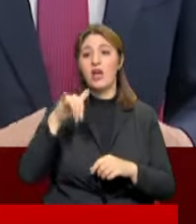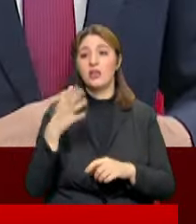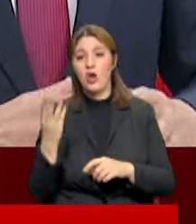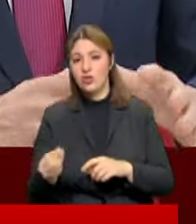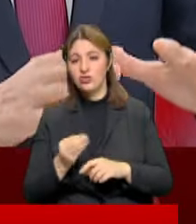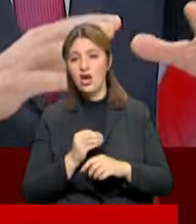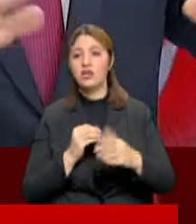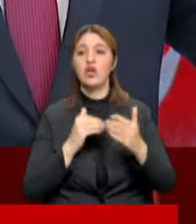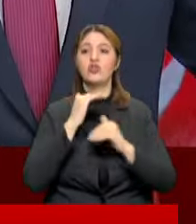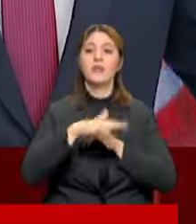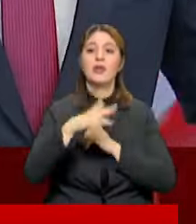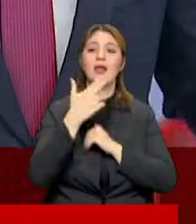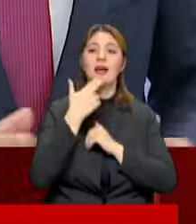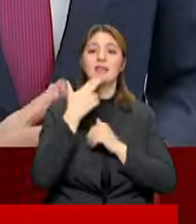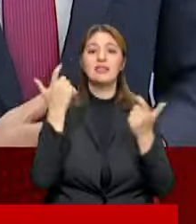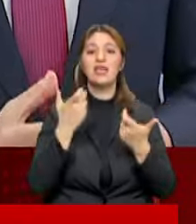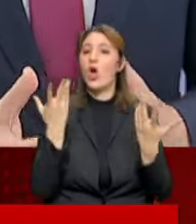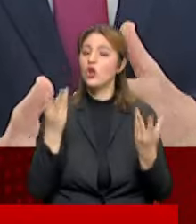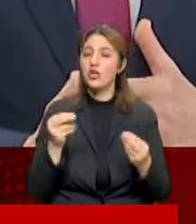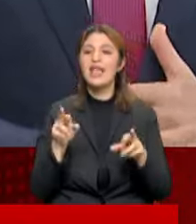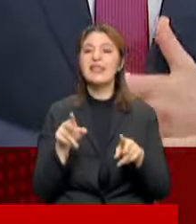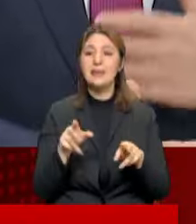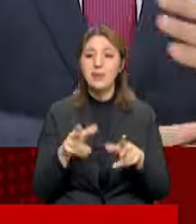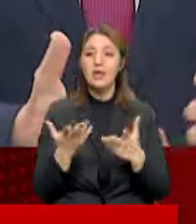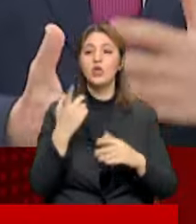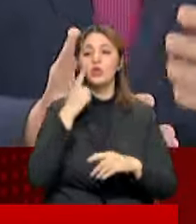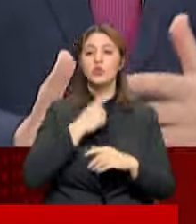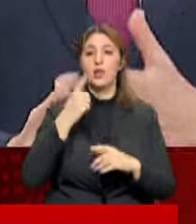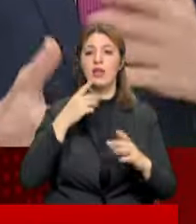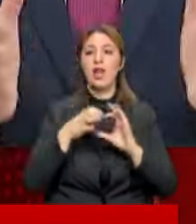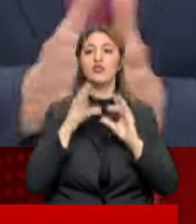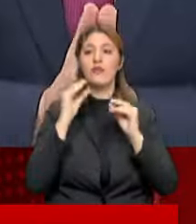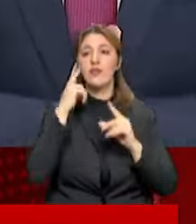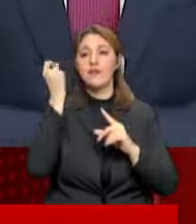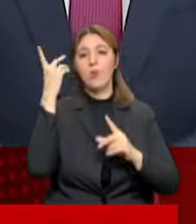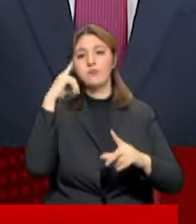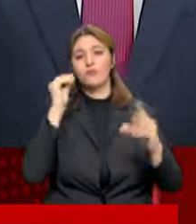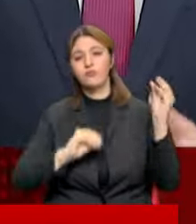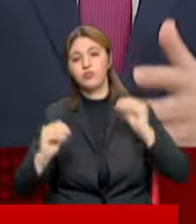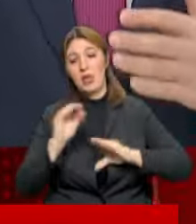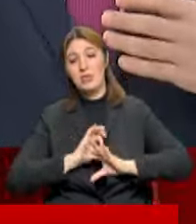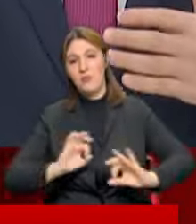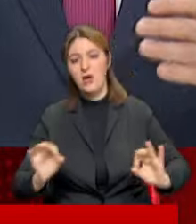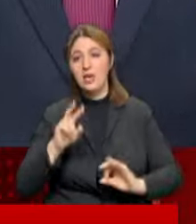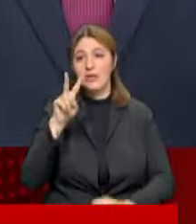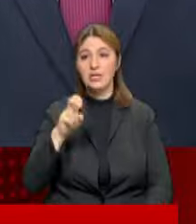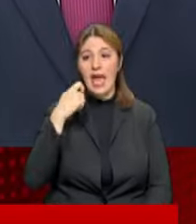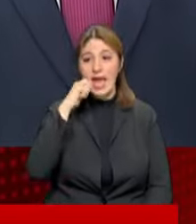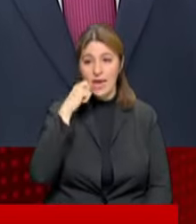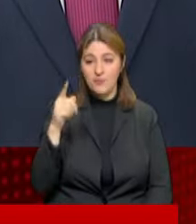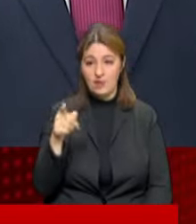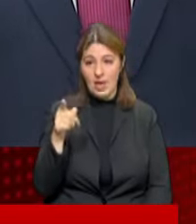olacak toplumdaki kadının yeri ne olacak gibi cumhuriyetle ilgili birçok fikirleri oluşmuş ve 28